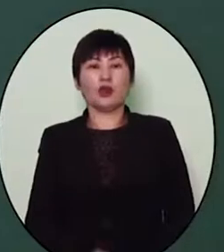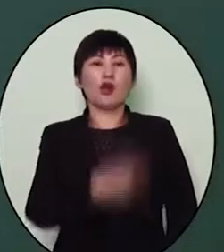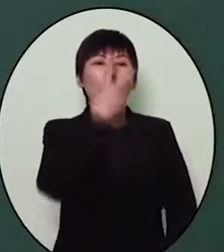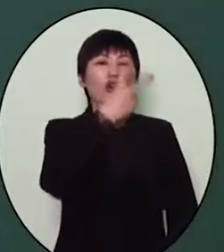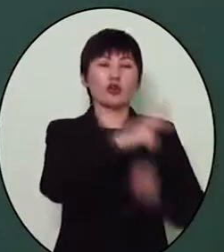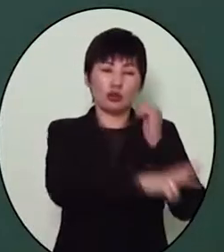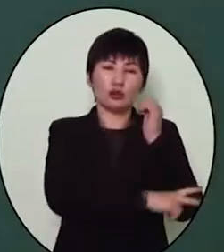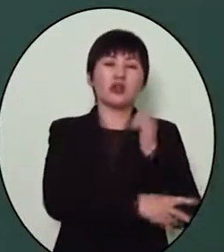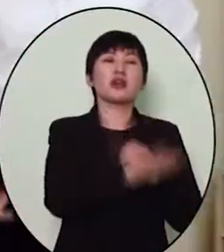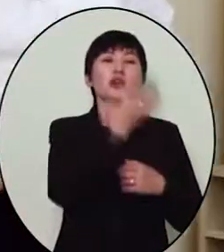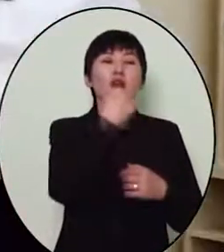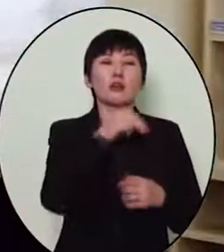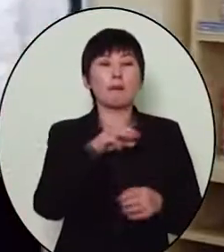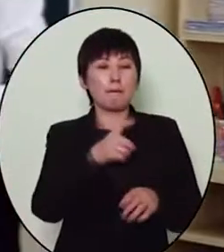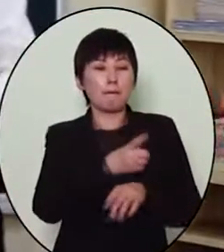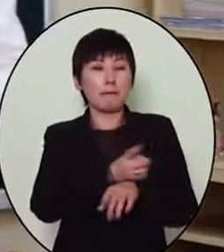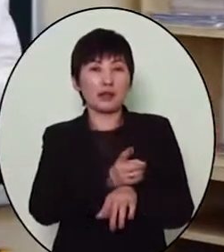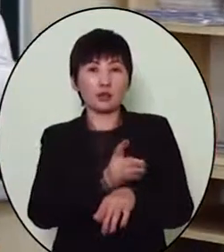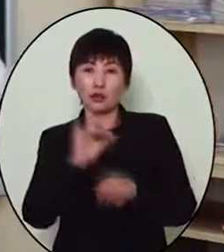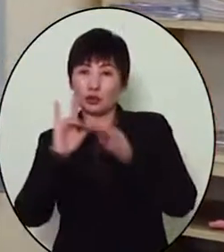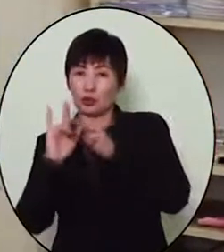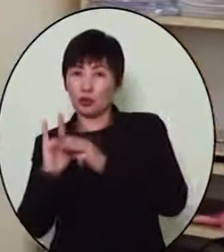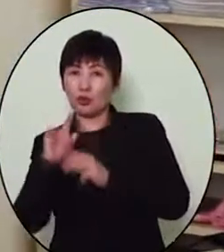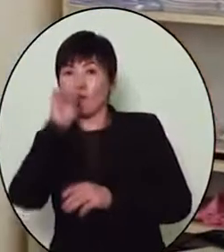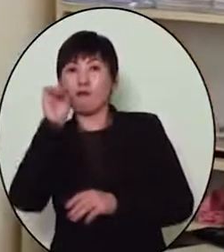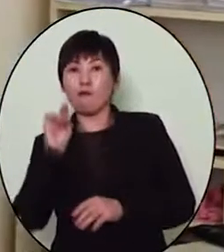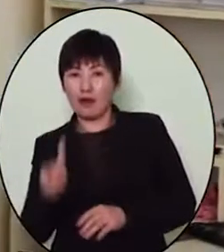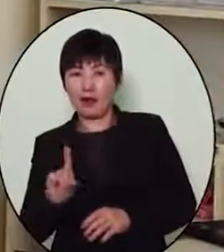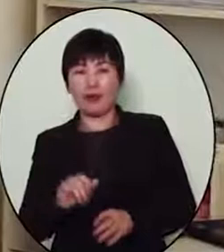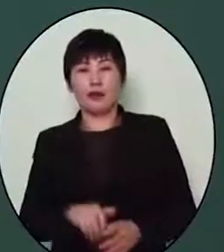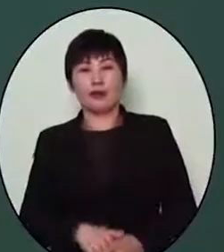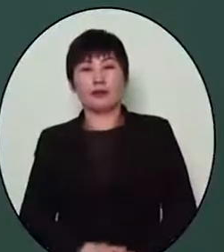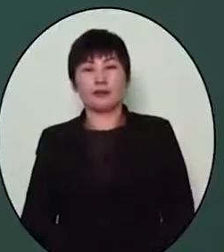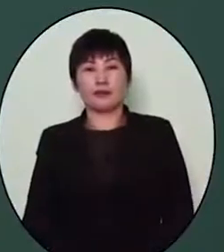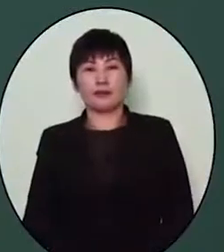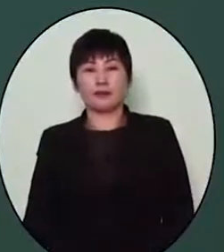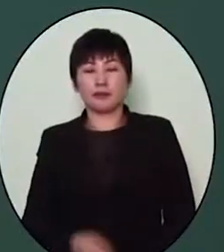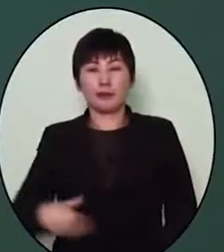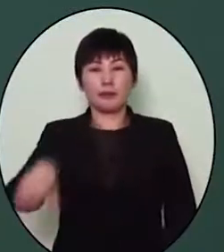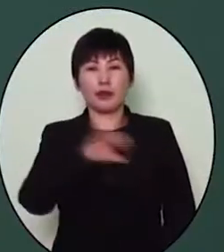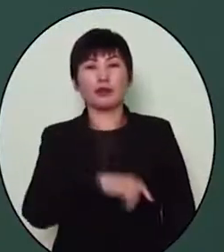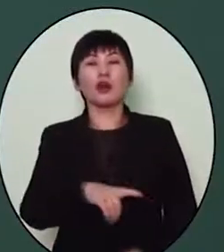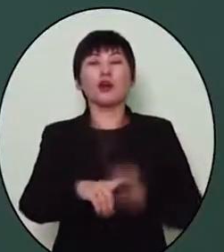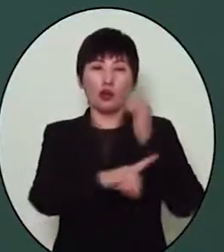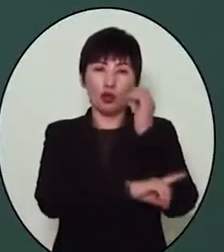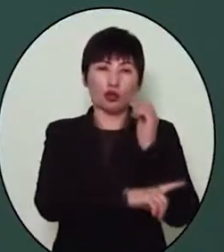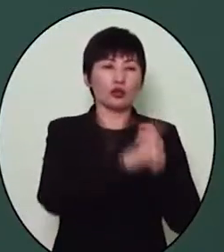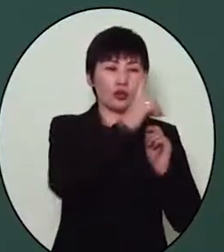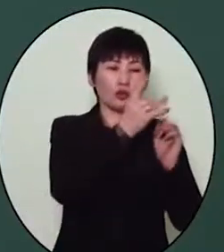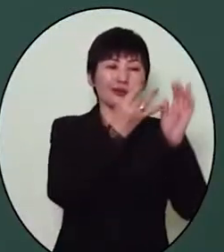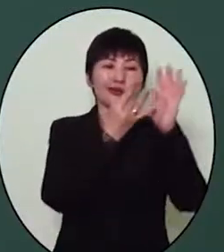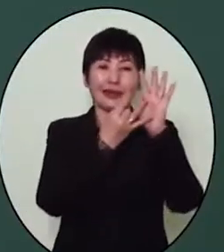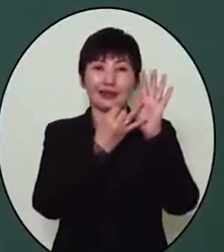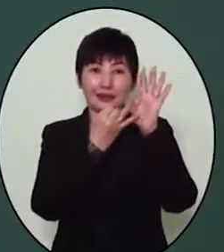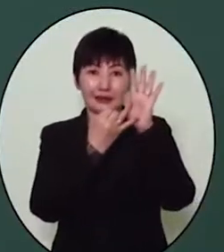Тэгвэл 2 өдөрт хэдэн минут суух вэ? Ойролцоогоор. Бид өдөрт 175